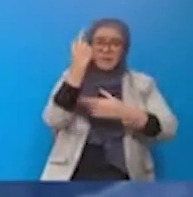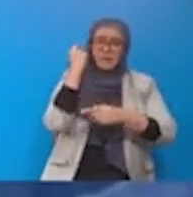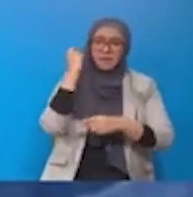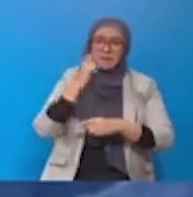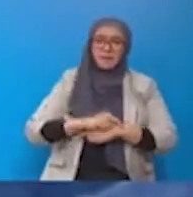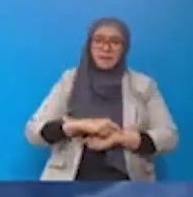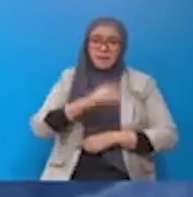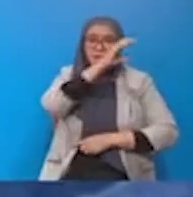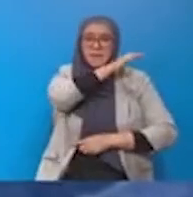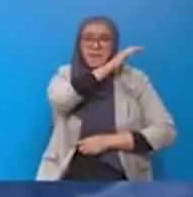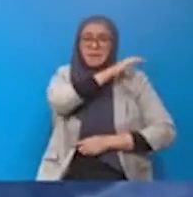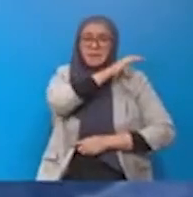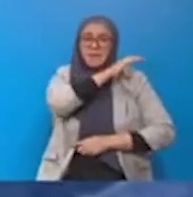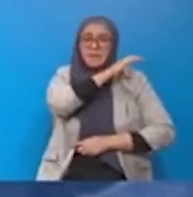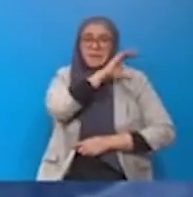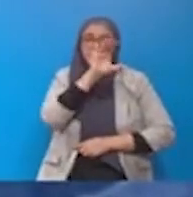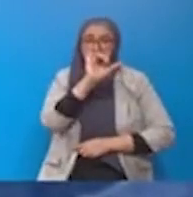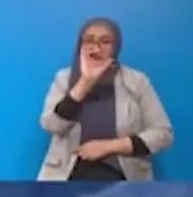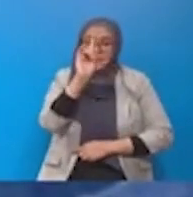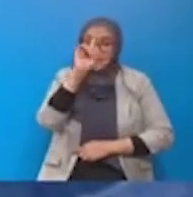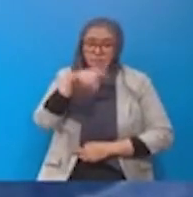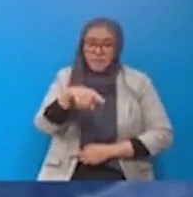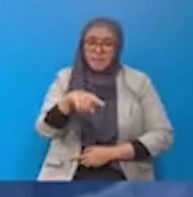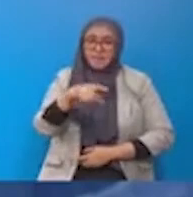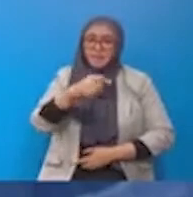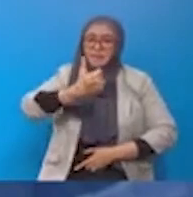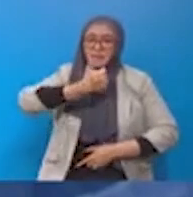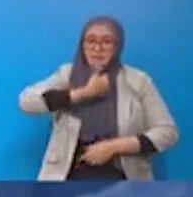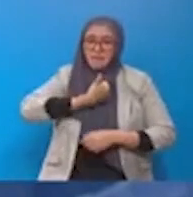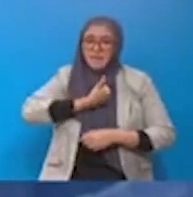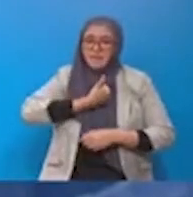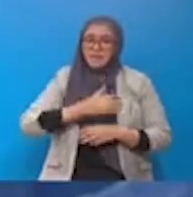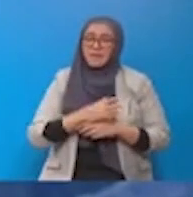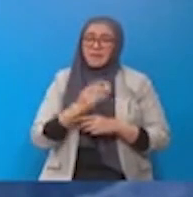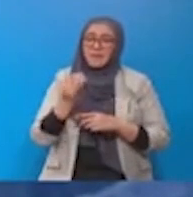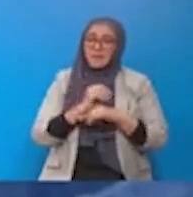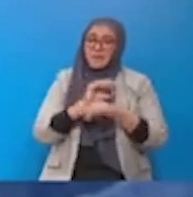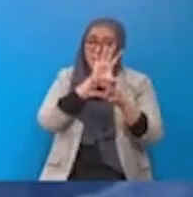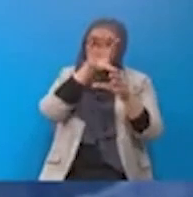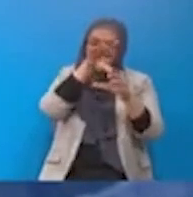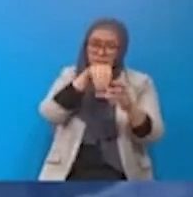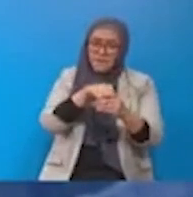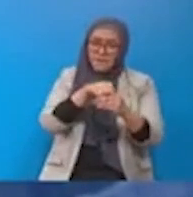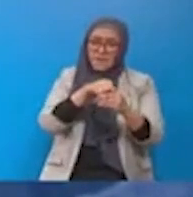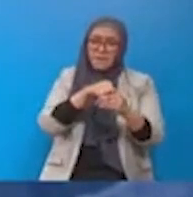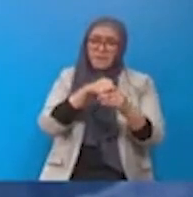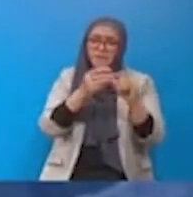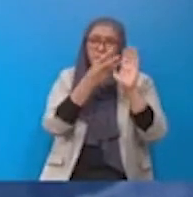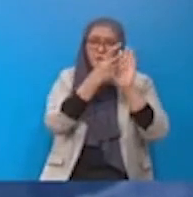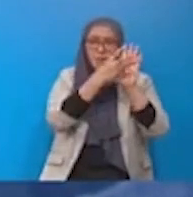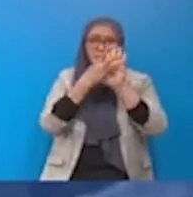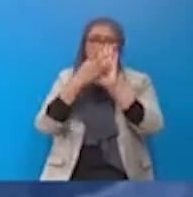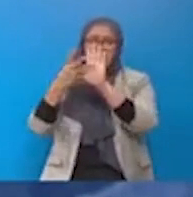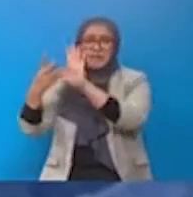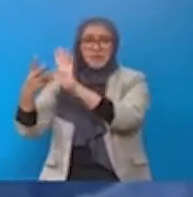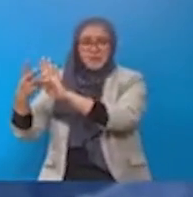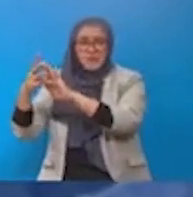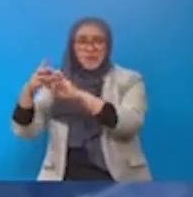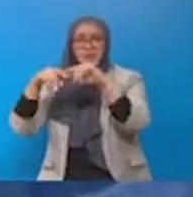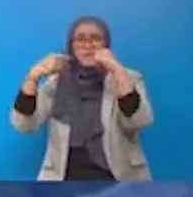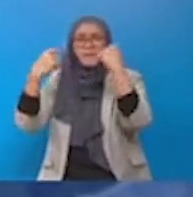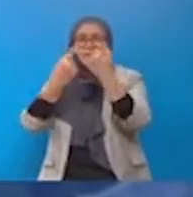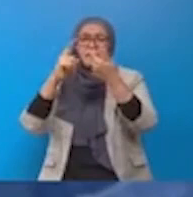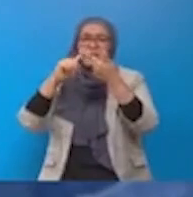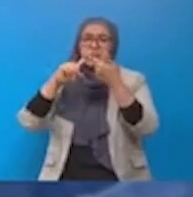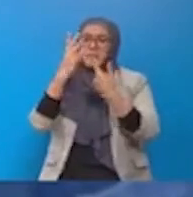Joe mata tuhan yang betul sendiri sebagai yang tua kita telah dihadiri oleh semua wakil-wakil Pati Pati yang membuat